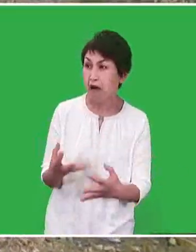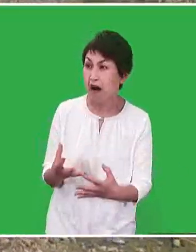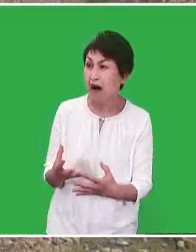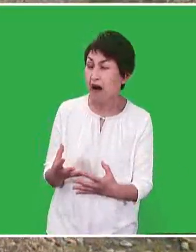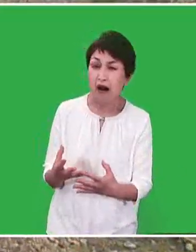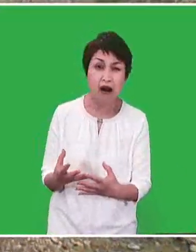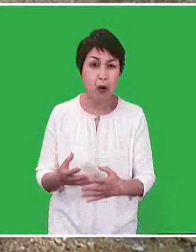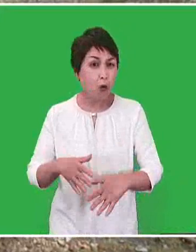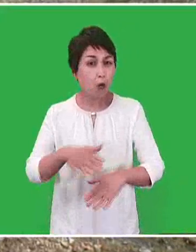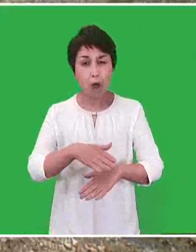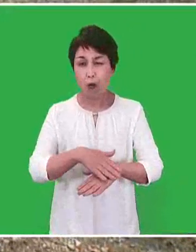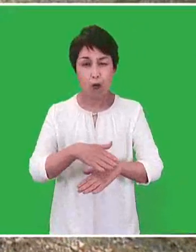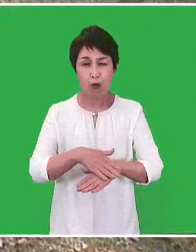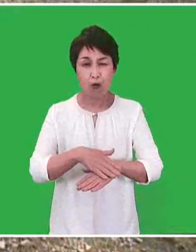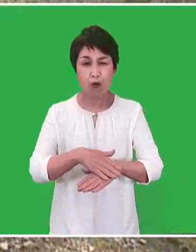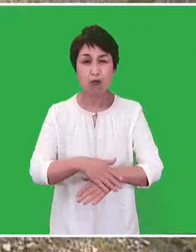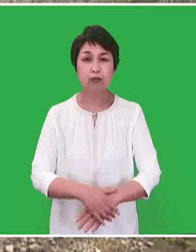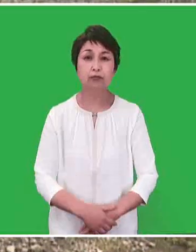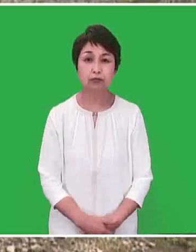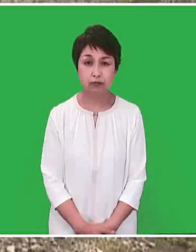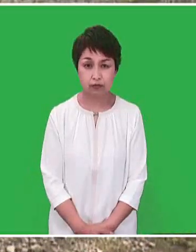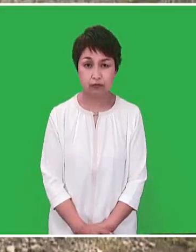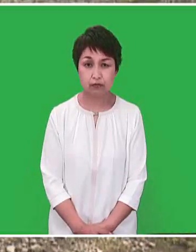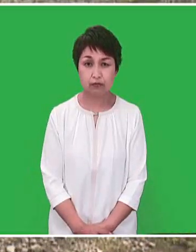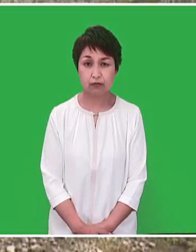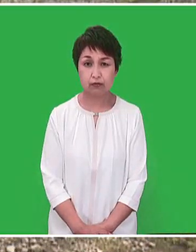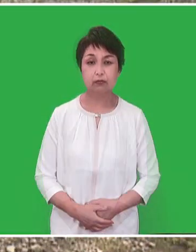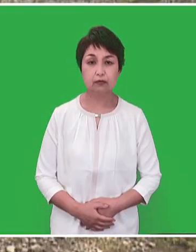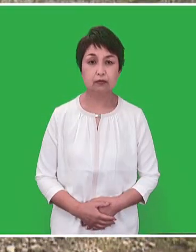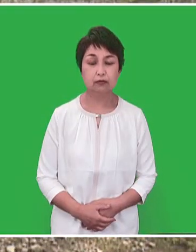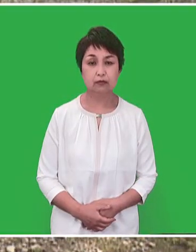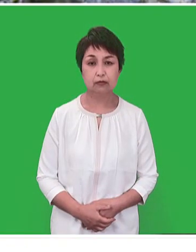らどのような行動を取ればいいのでしょうか。